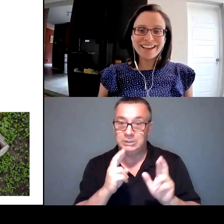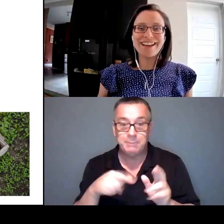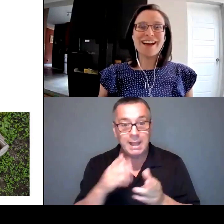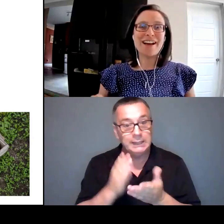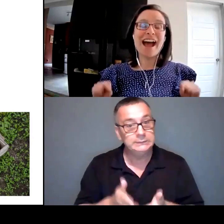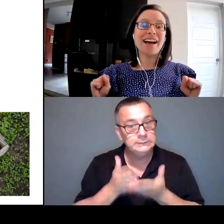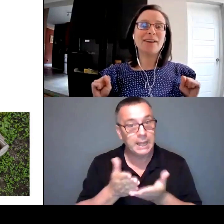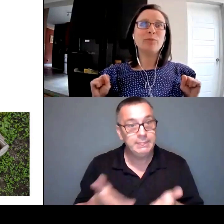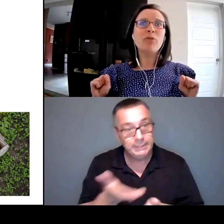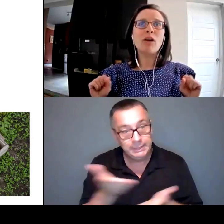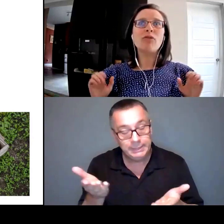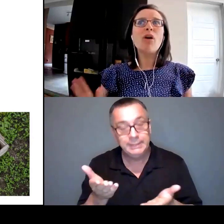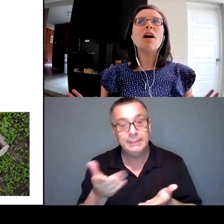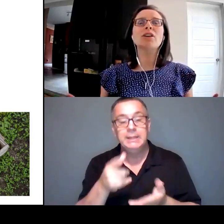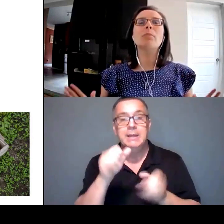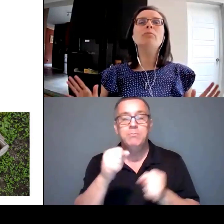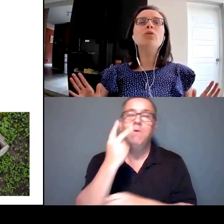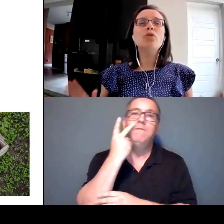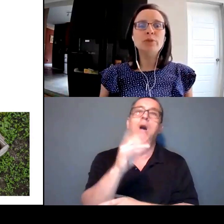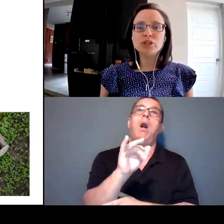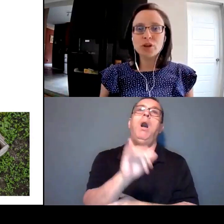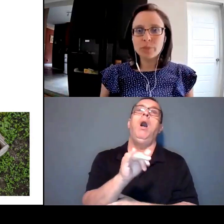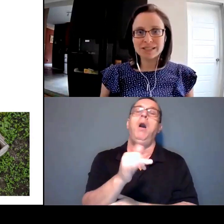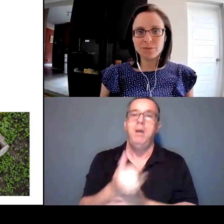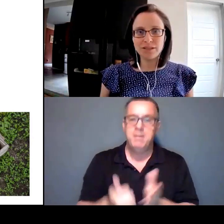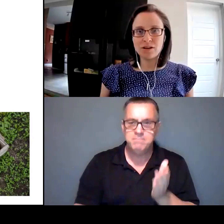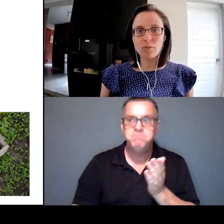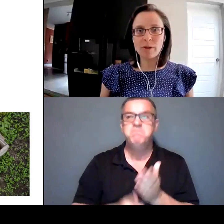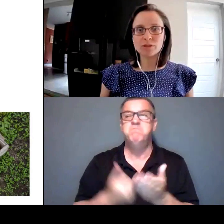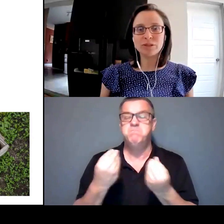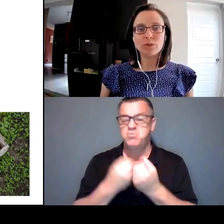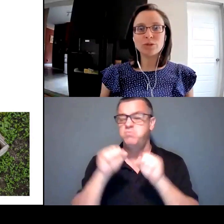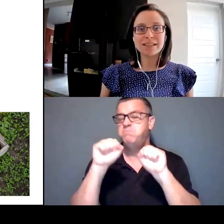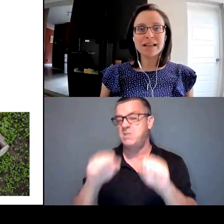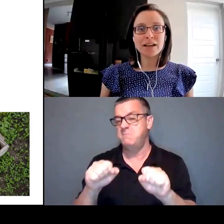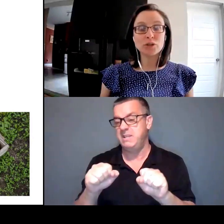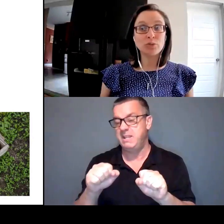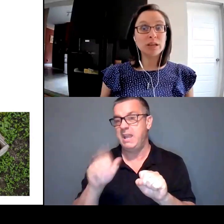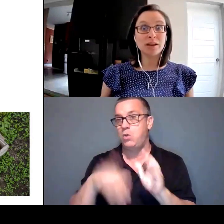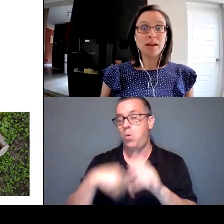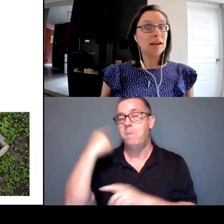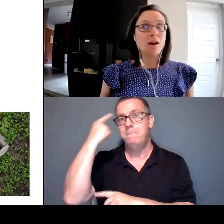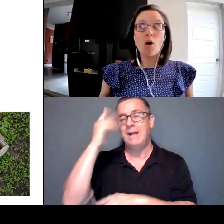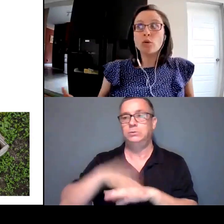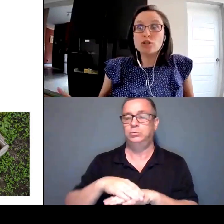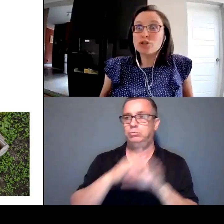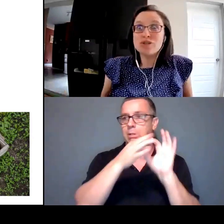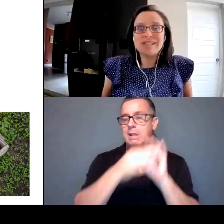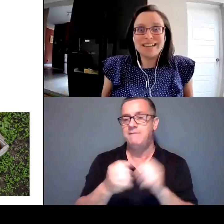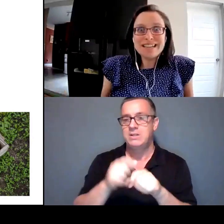aidé à pouvoir voir qu'il y a beaucoup plus de possibilités qu'on pense au niveau jardinage, puis